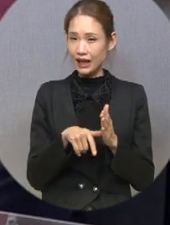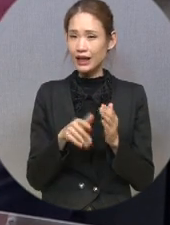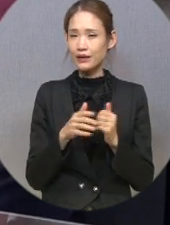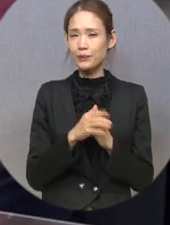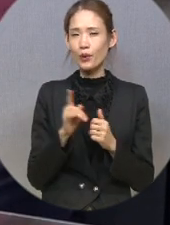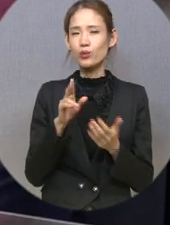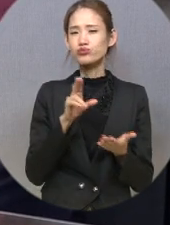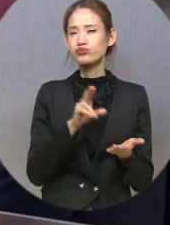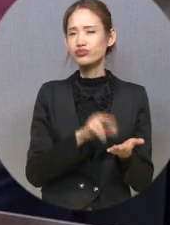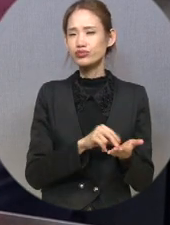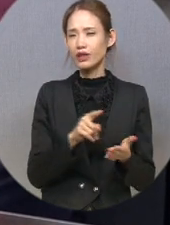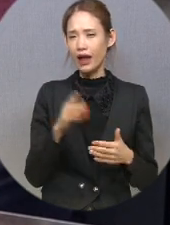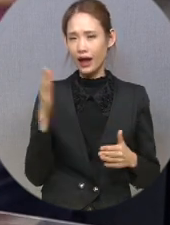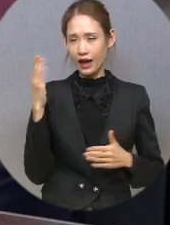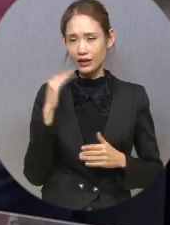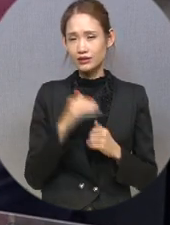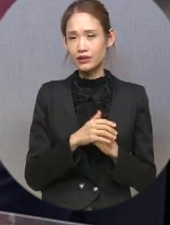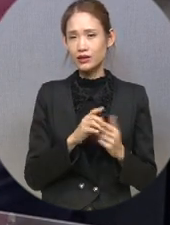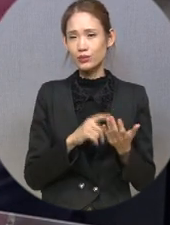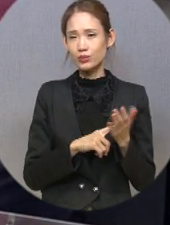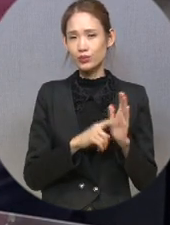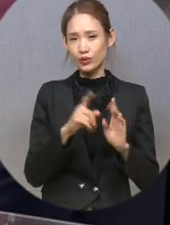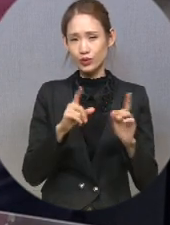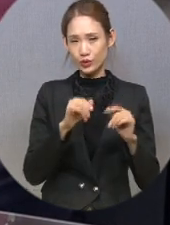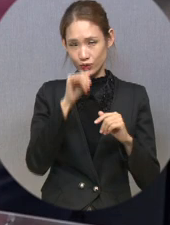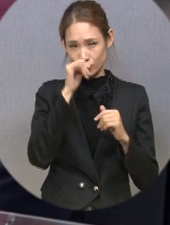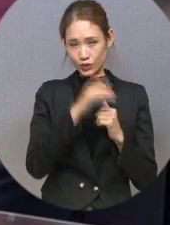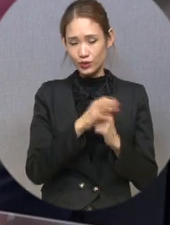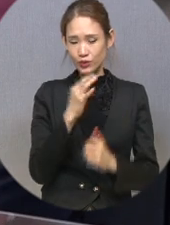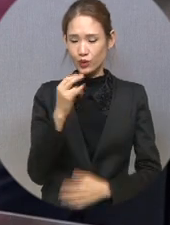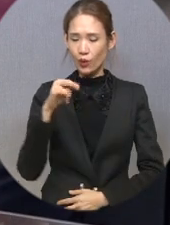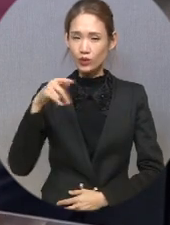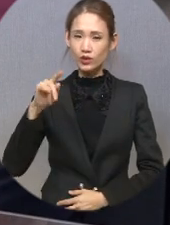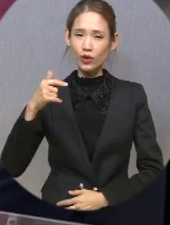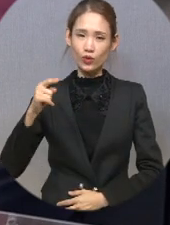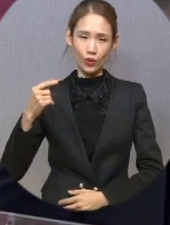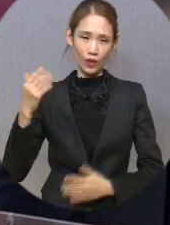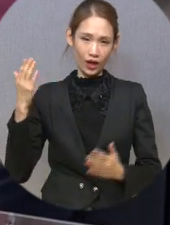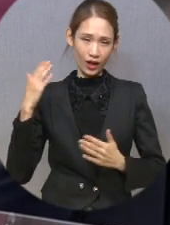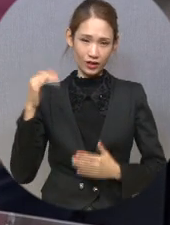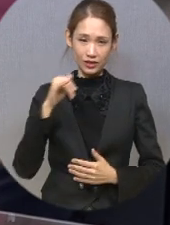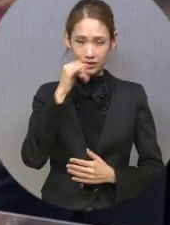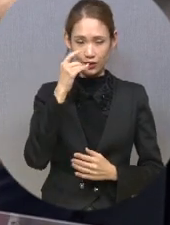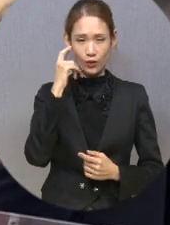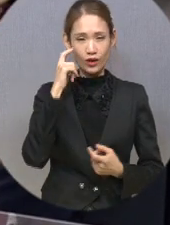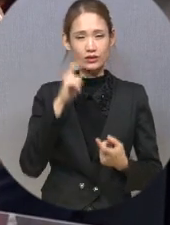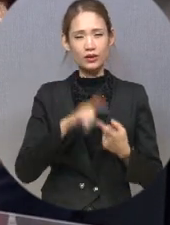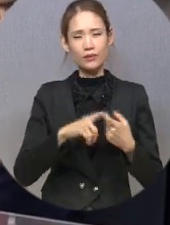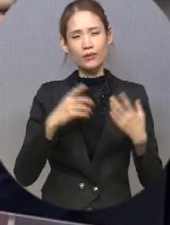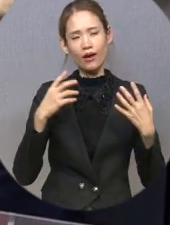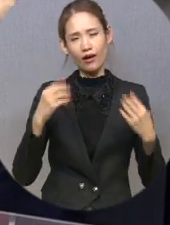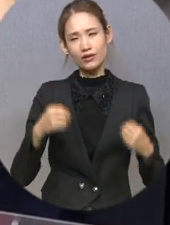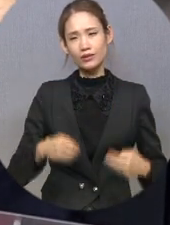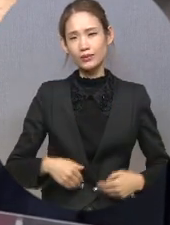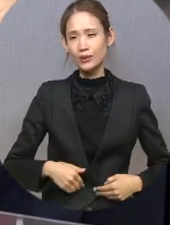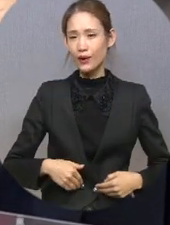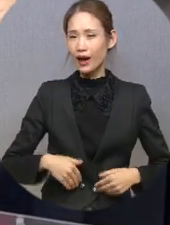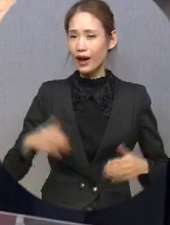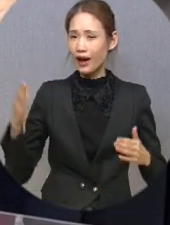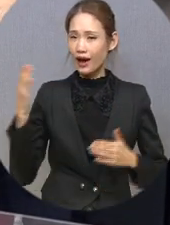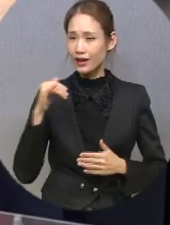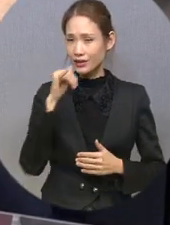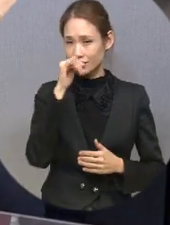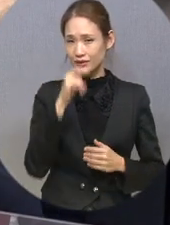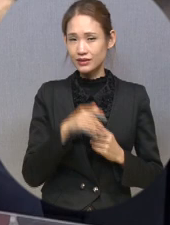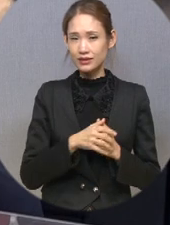문제 학생이라고 하는 표현도 하고 요선도 학생이라는 표현도 하지만 소위 관심을 많이 쏟아야 되는 학생들이 있어요. 또 이제